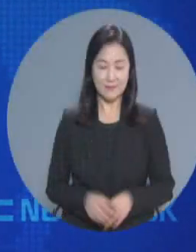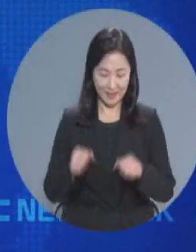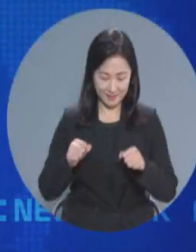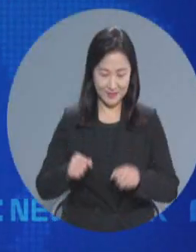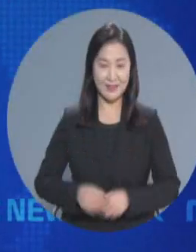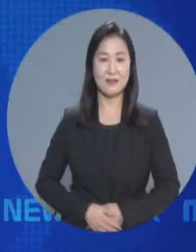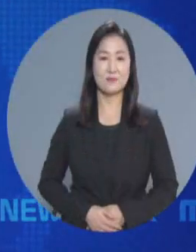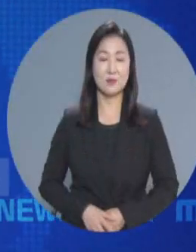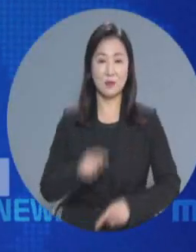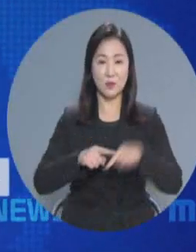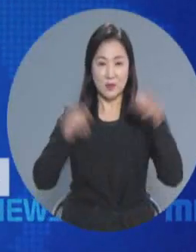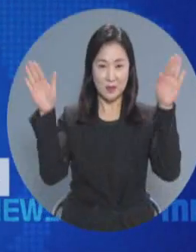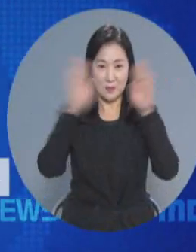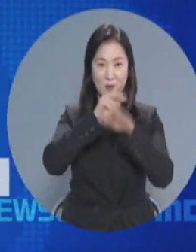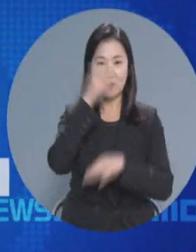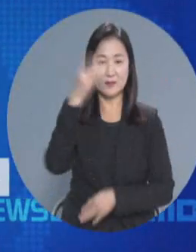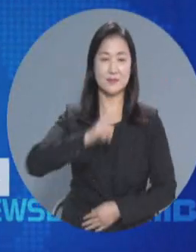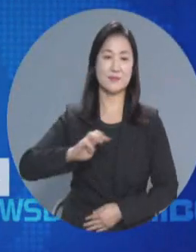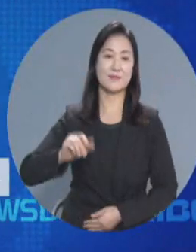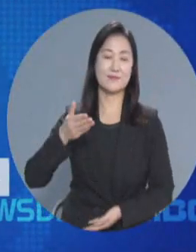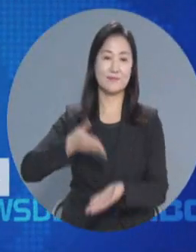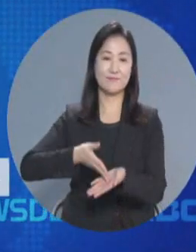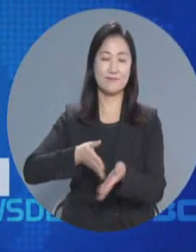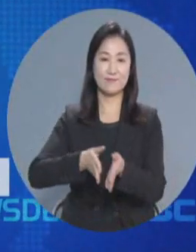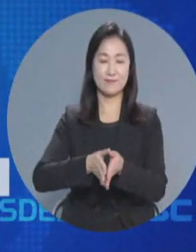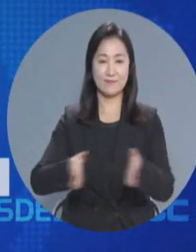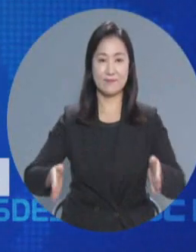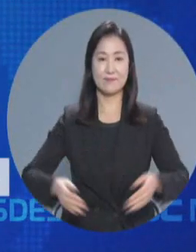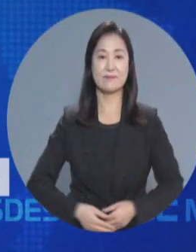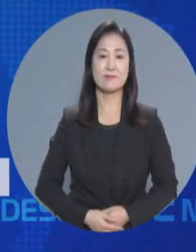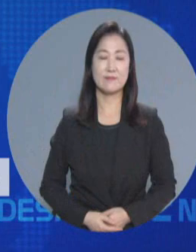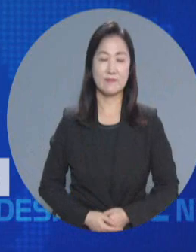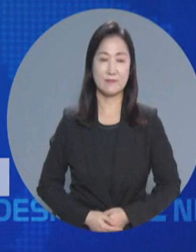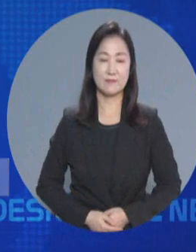여러분 안녕하십니까. 목요일 밤 여수 MBC 뉴스데스크입니다.